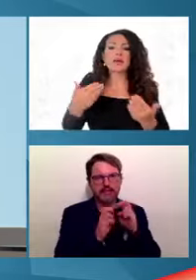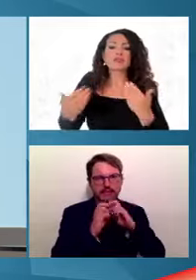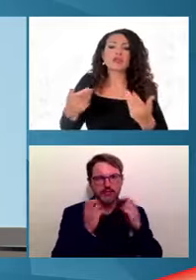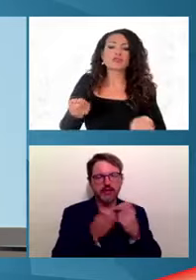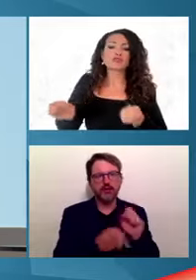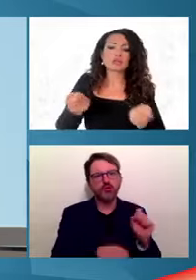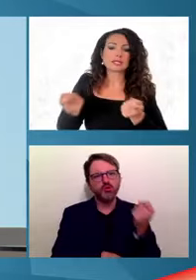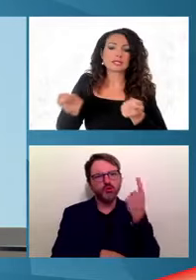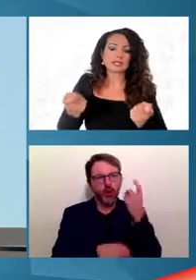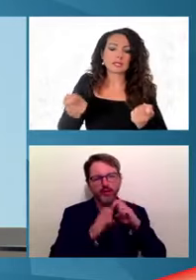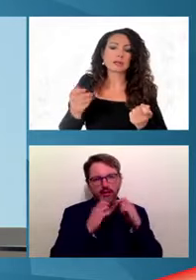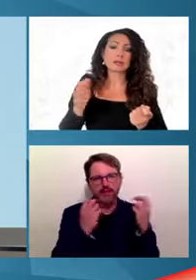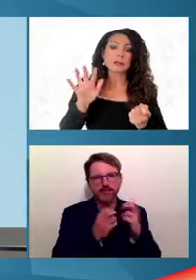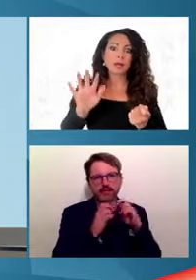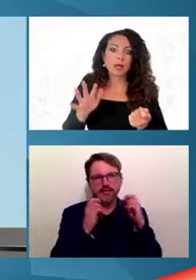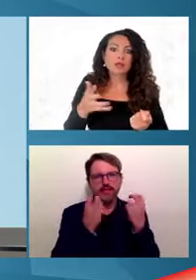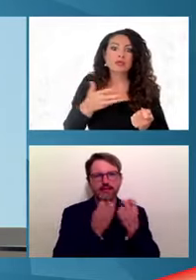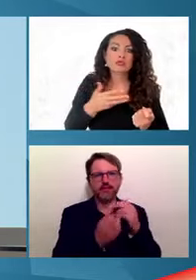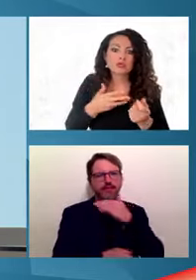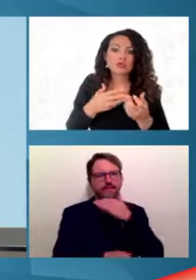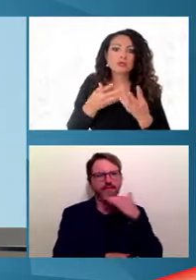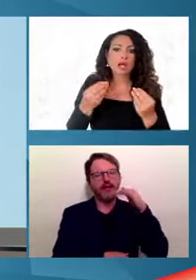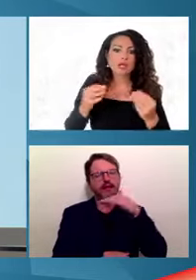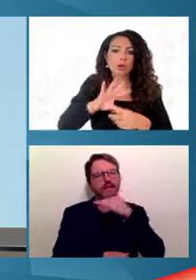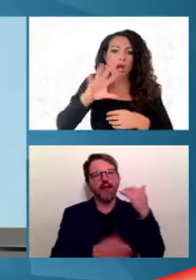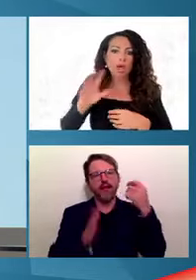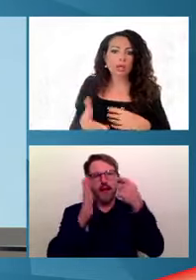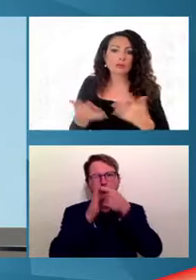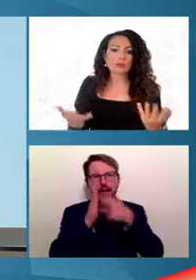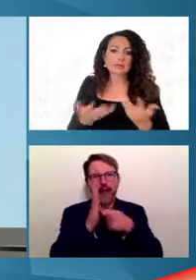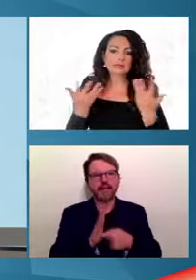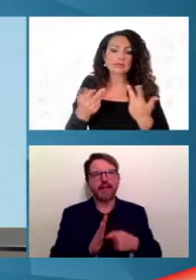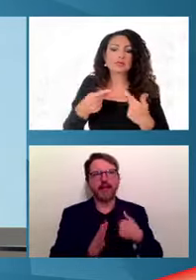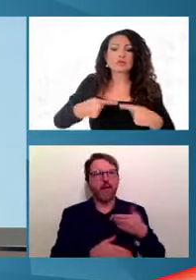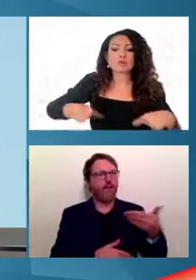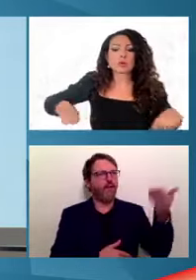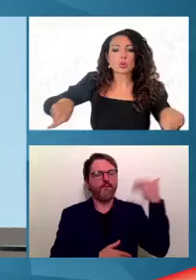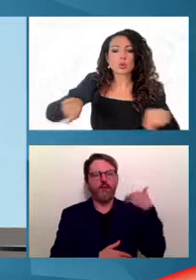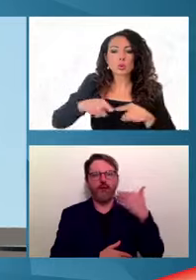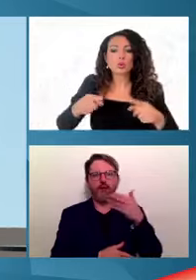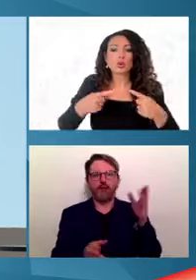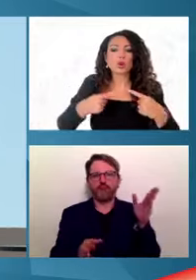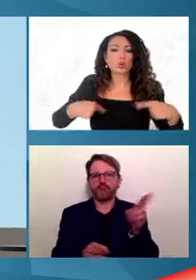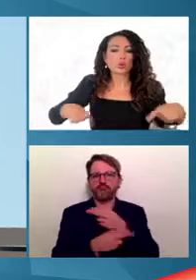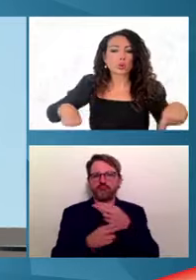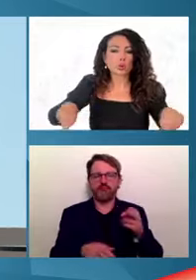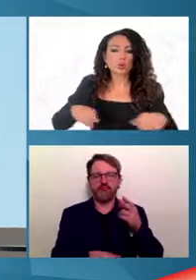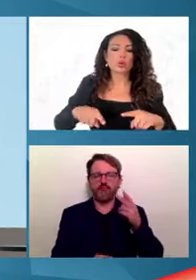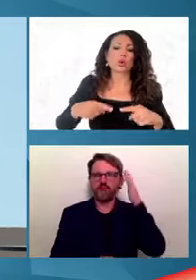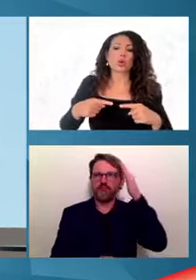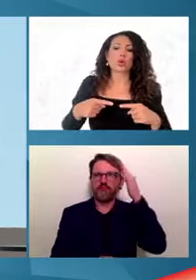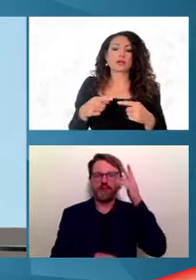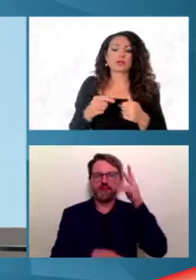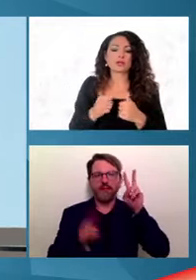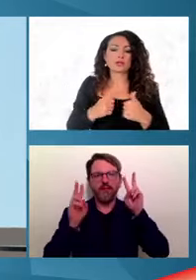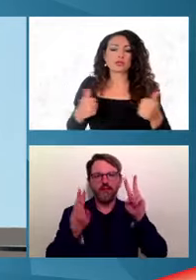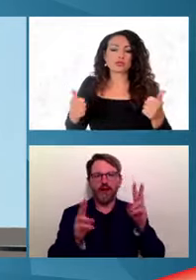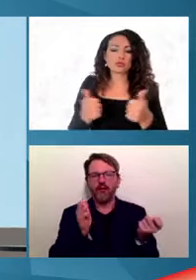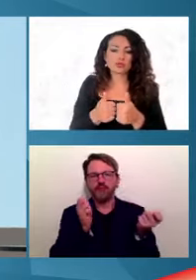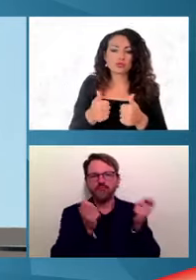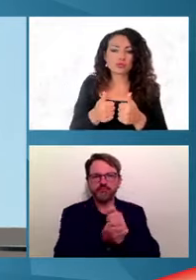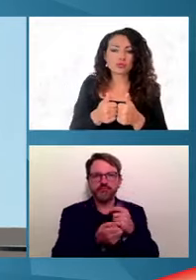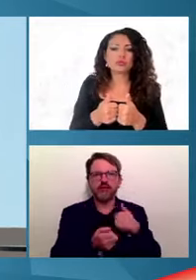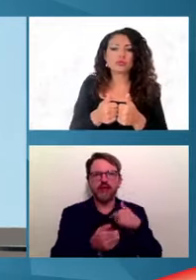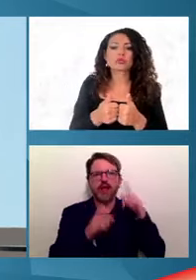Sondersitzungen, viele Maßnahmen, die wir uns vorher nicht hätten vorstellen können. Aber die hatten wir ja auch mit Ihnen,